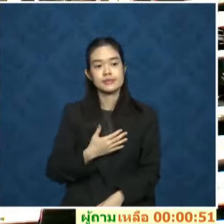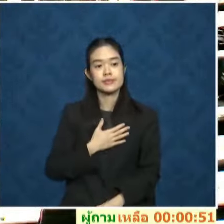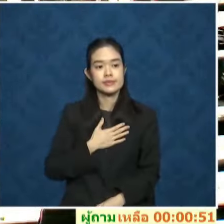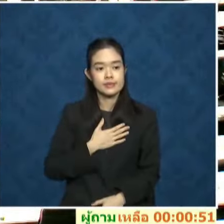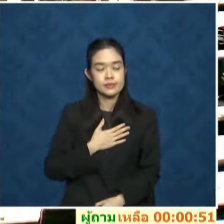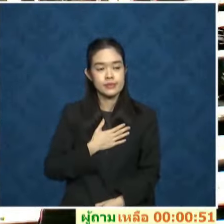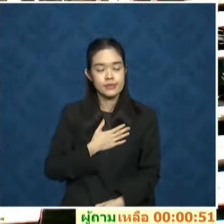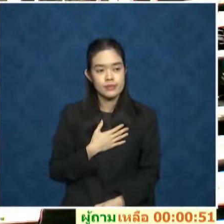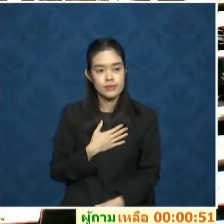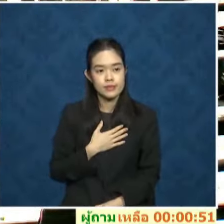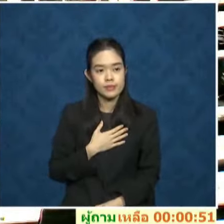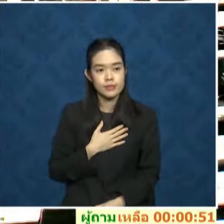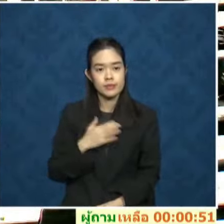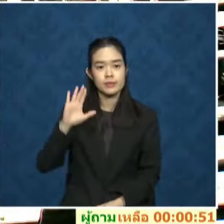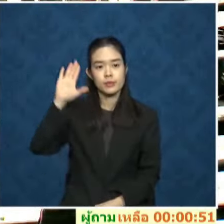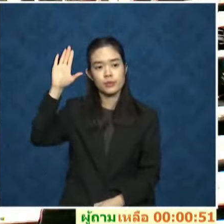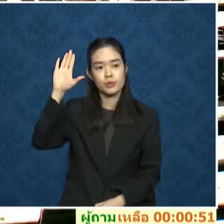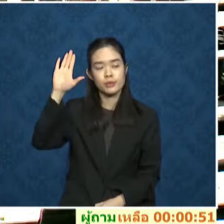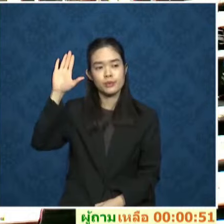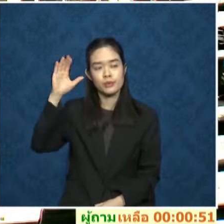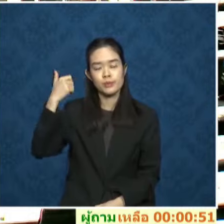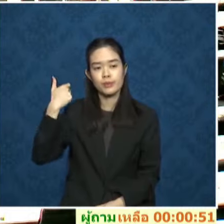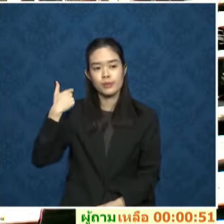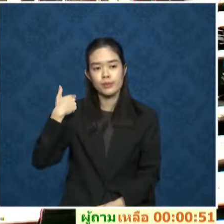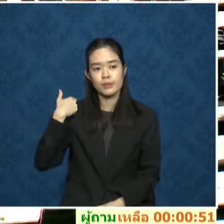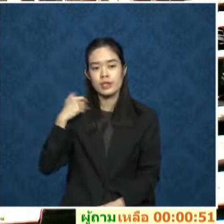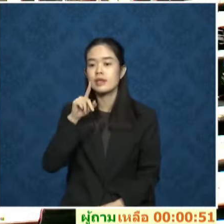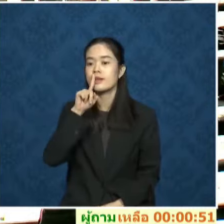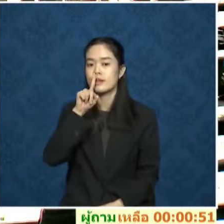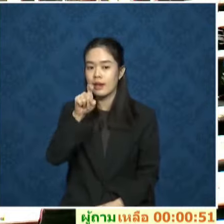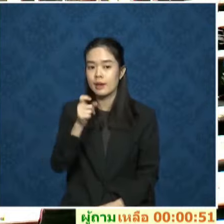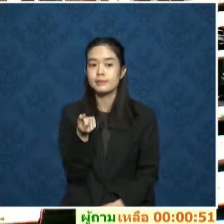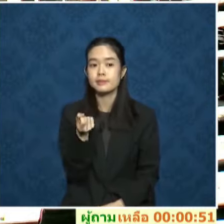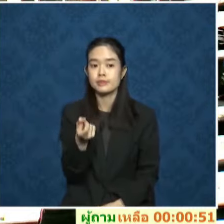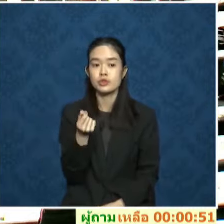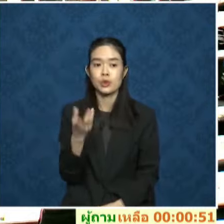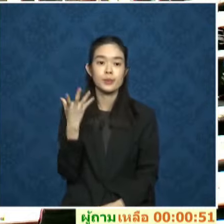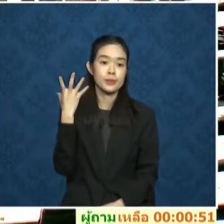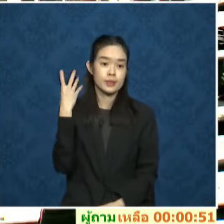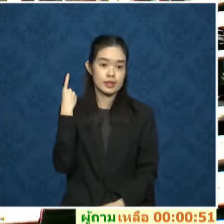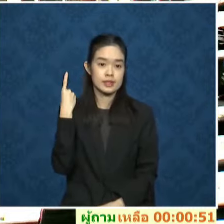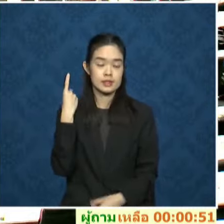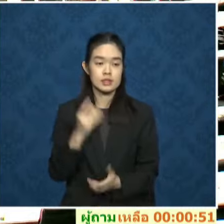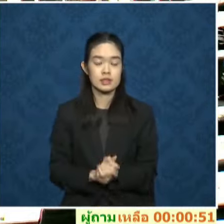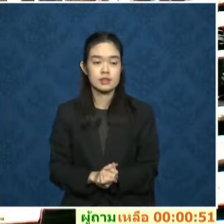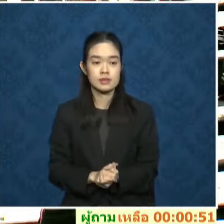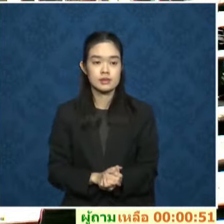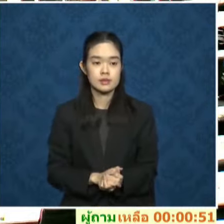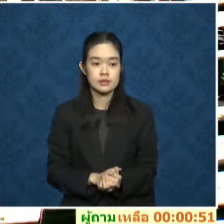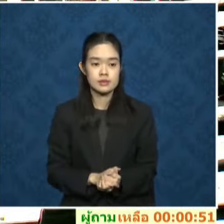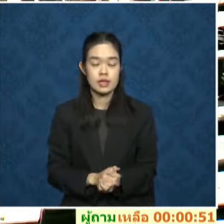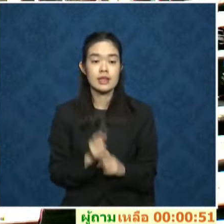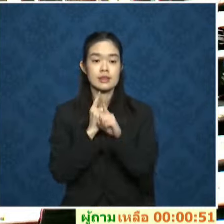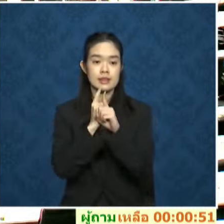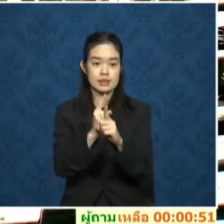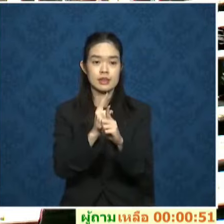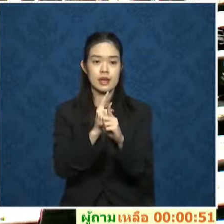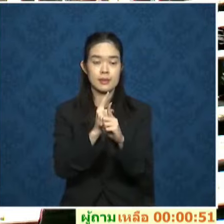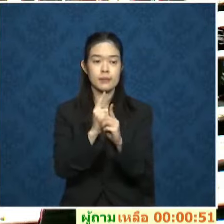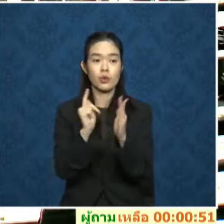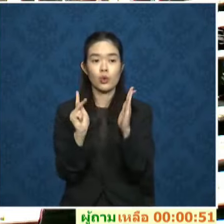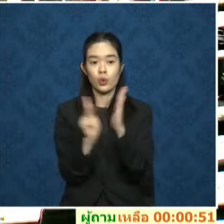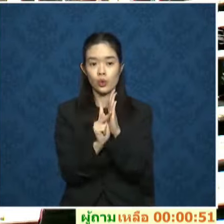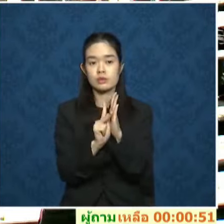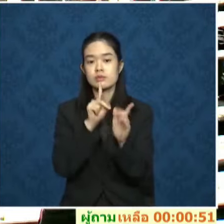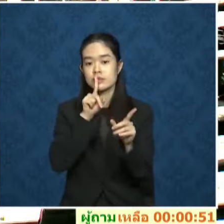บ กับท่านประท้วงอะไรครับ ขอประท้วงท่านผู้ตั้งกระทู้สดเมื่อสักครู่ครับเนื่องจากว่าตามข้อบังคับเนี่ยได้ถามไปคร